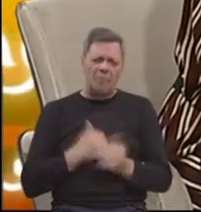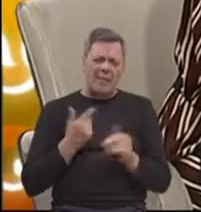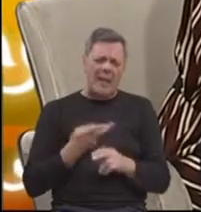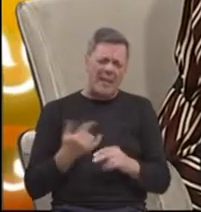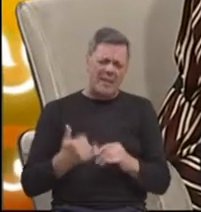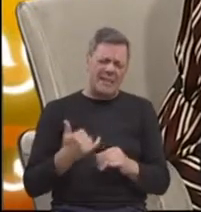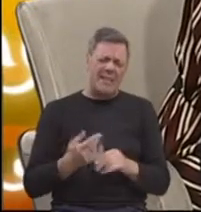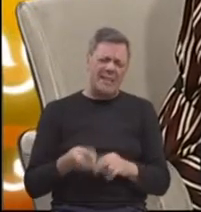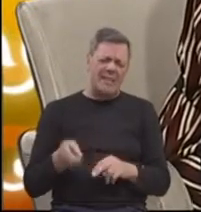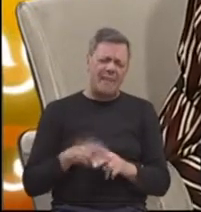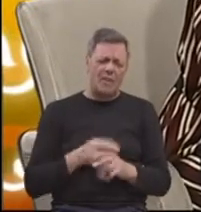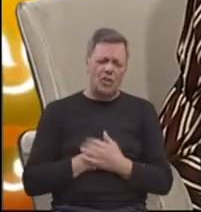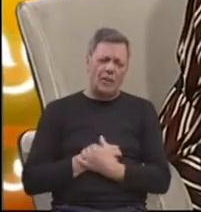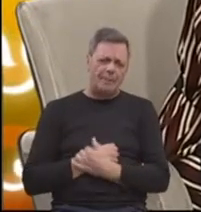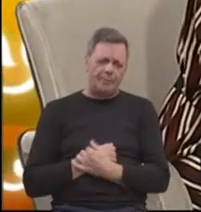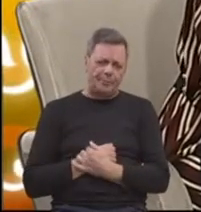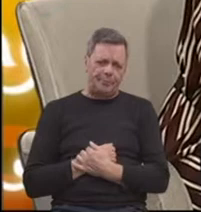više